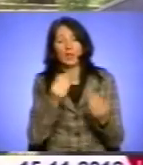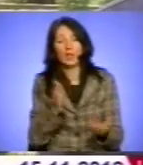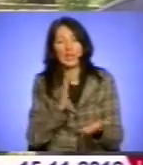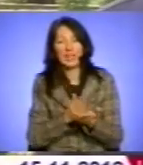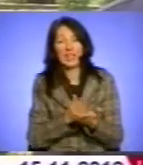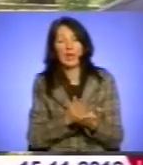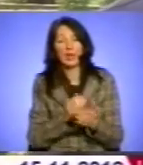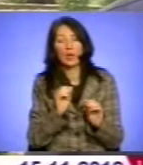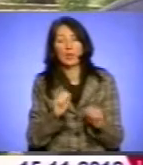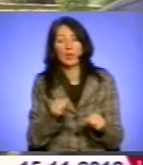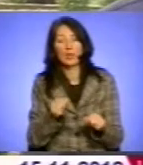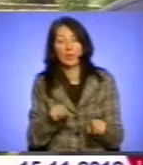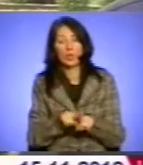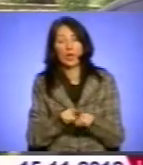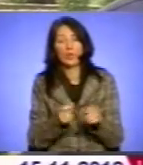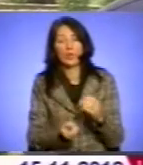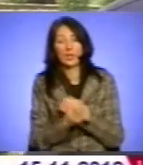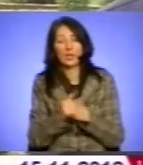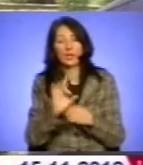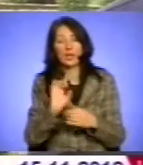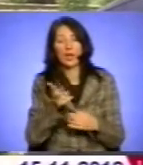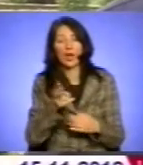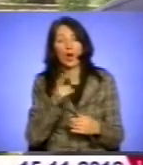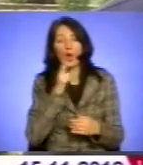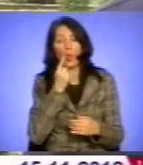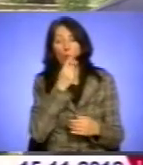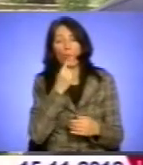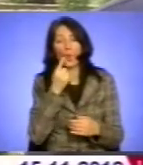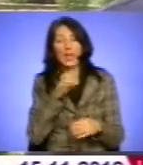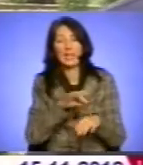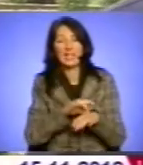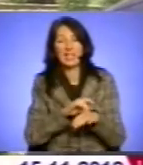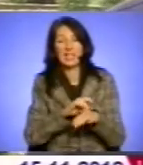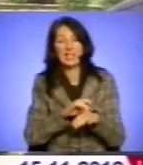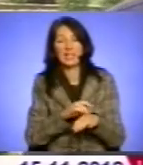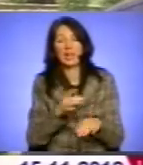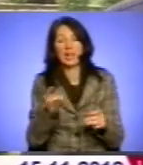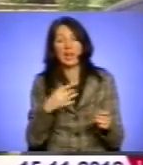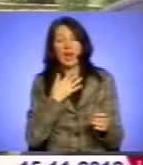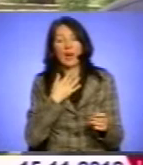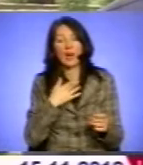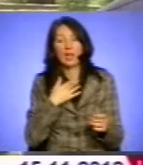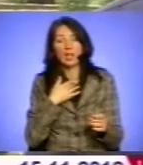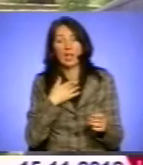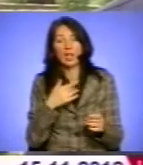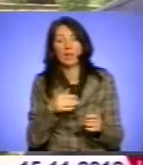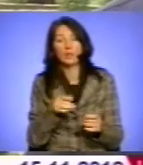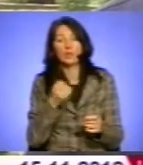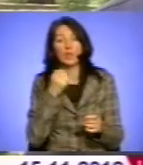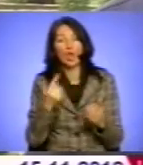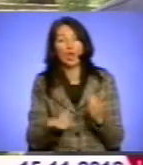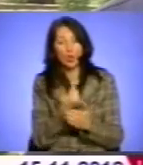ймовірність виникнення раку губи, раку шкіри, раку верхніх дихальних шляхів. Знову ж, коли